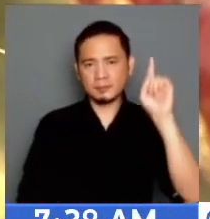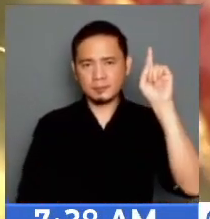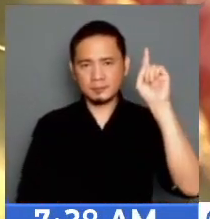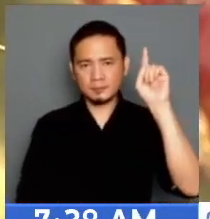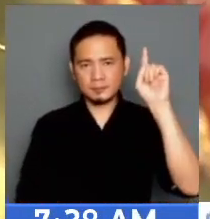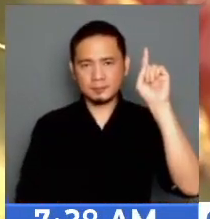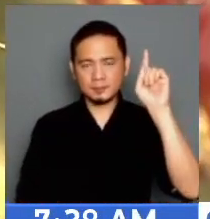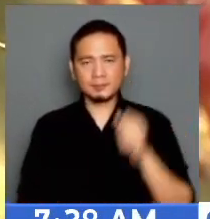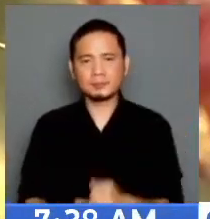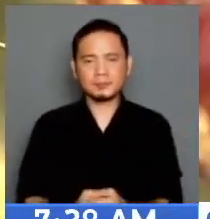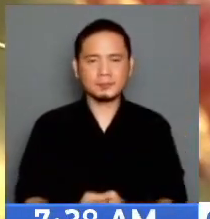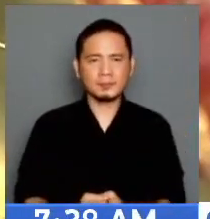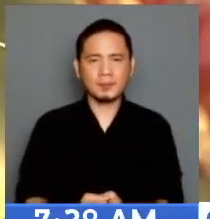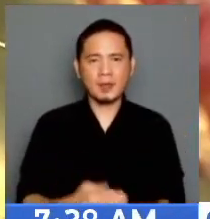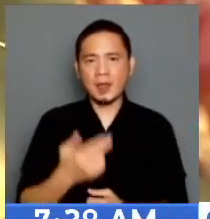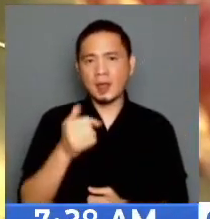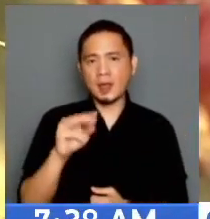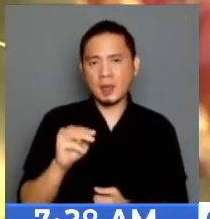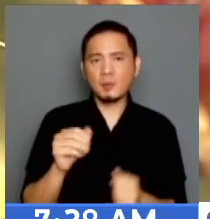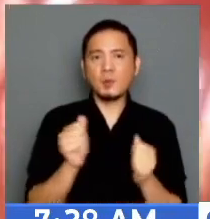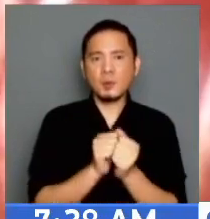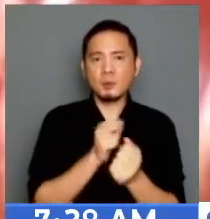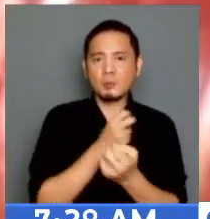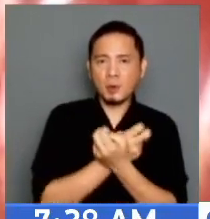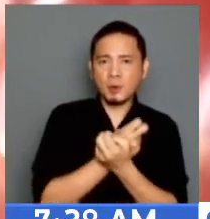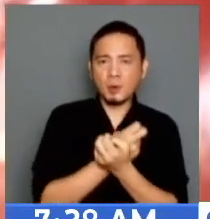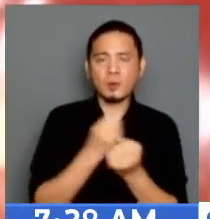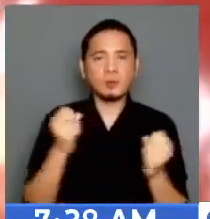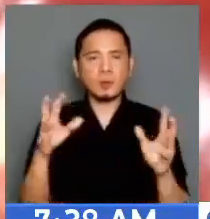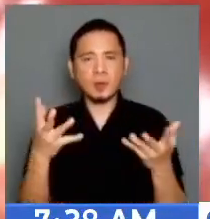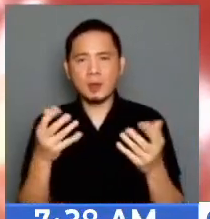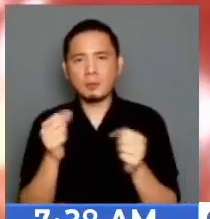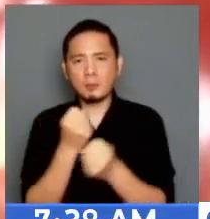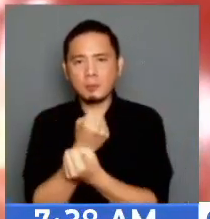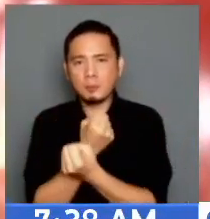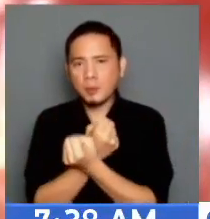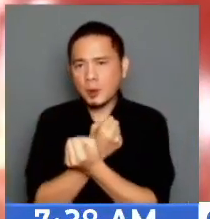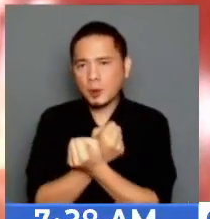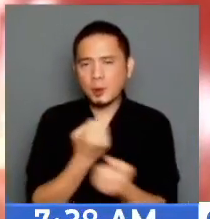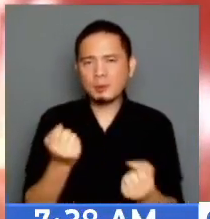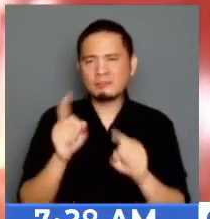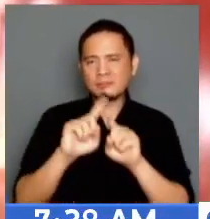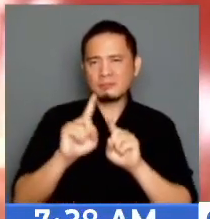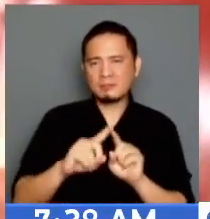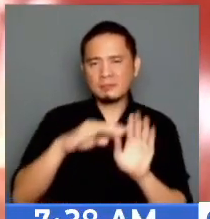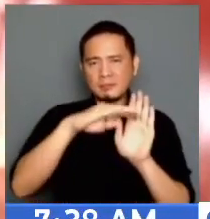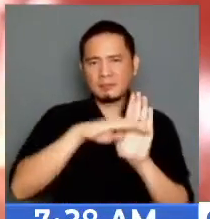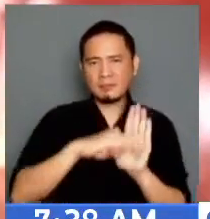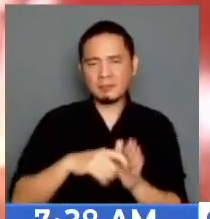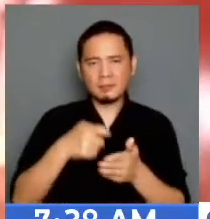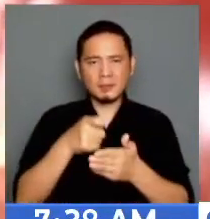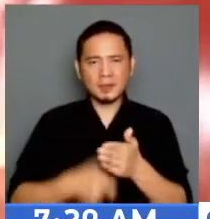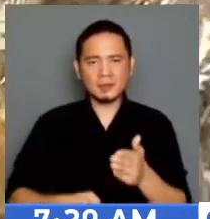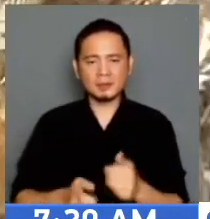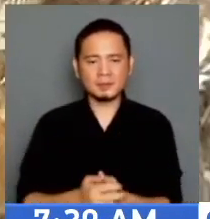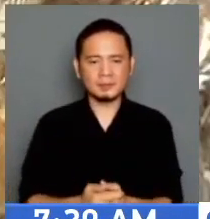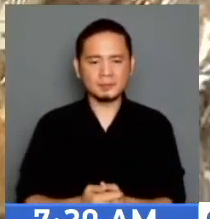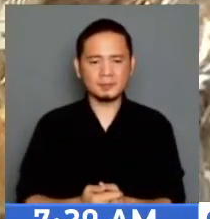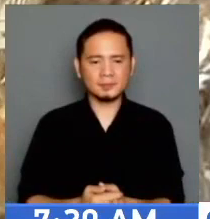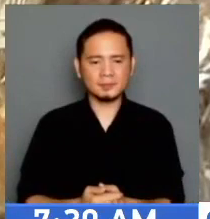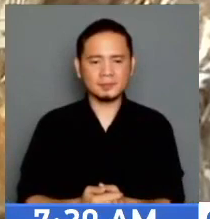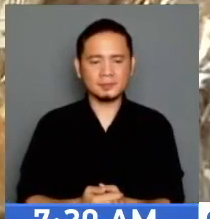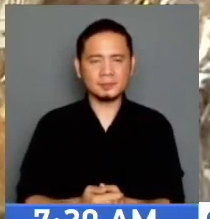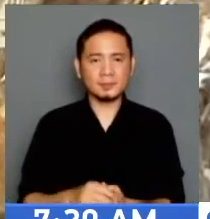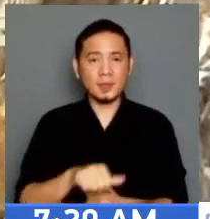buto, ay 1,650 pesos per kilo. Scrap ham ay 1,560 pesos per kilo. At meron